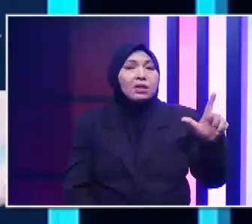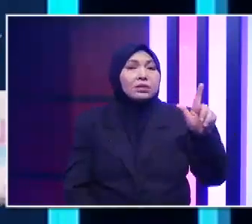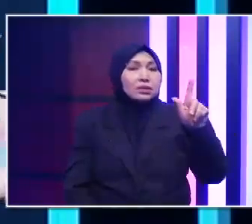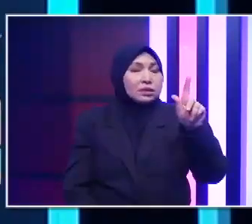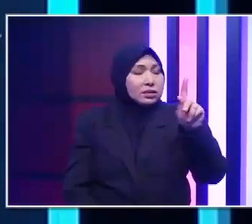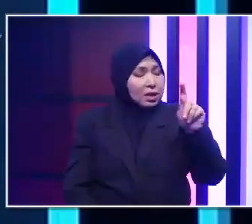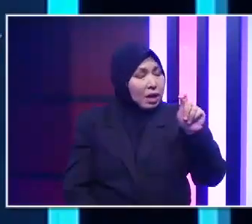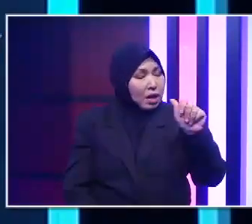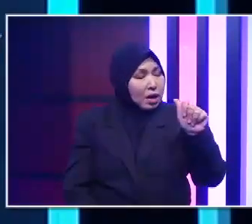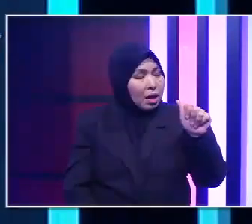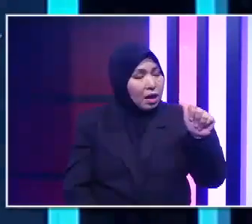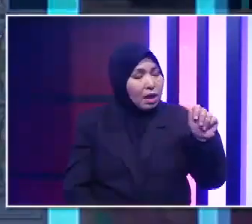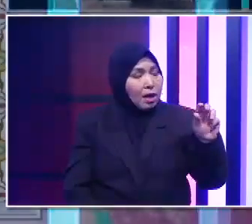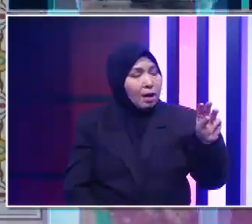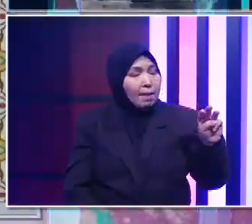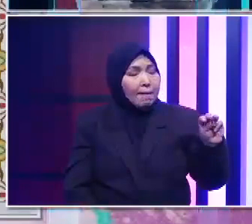kau